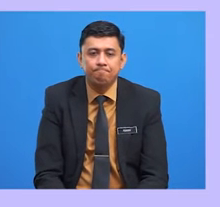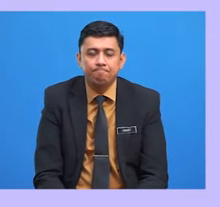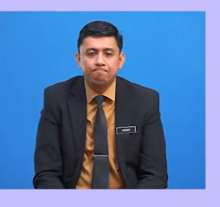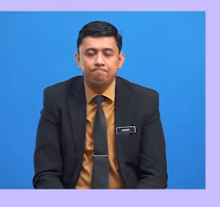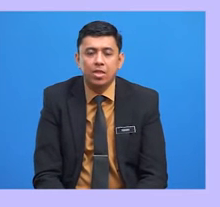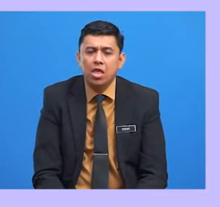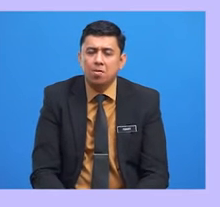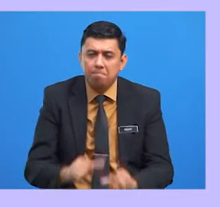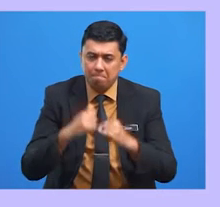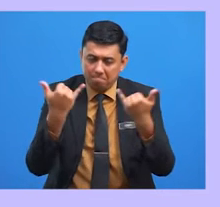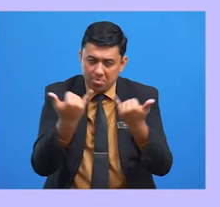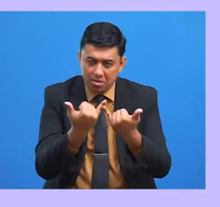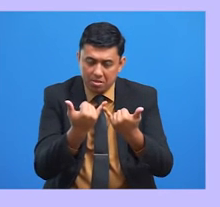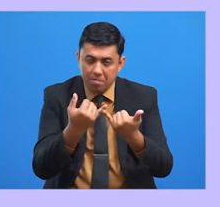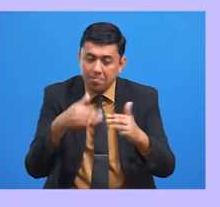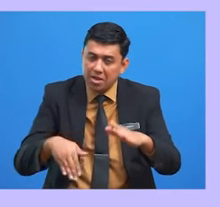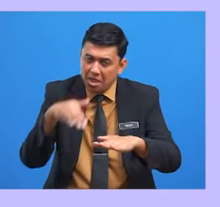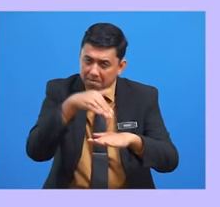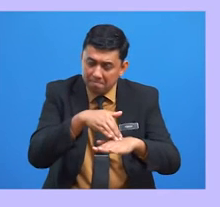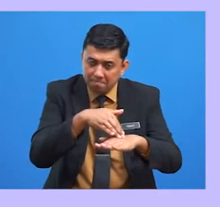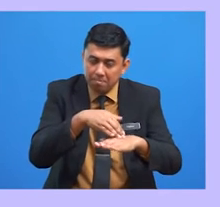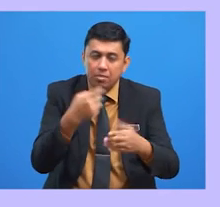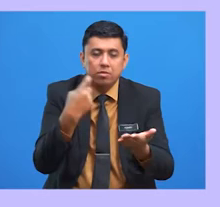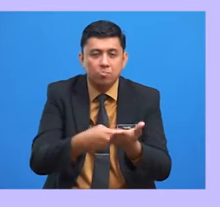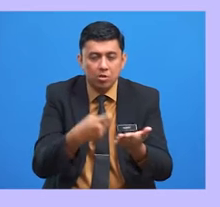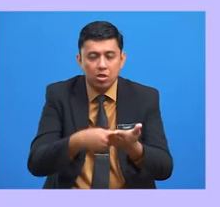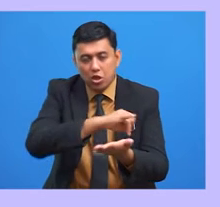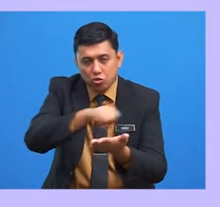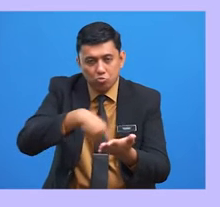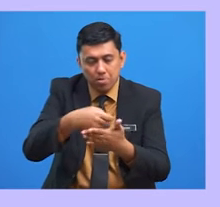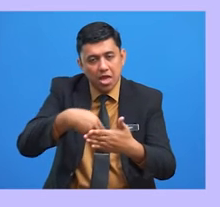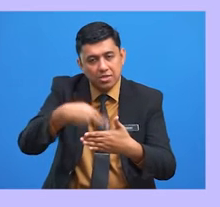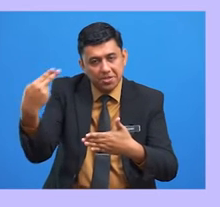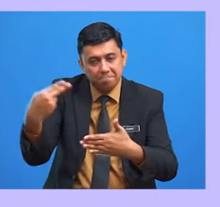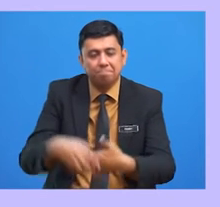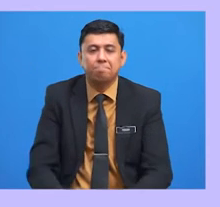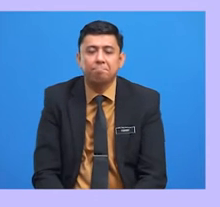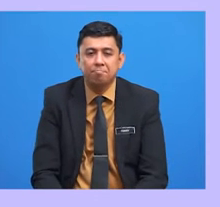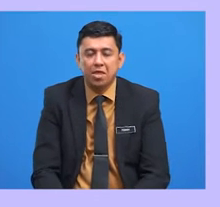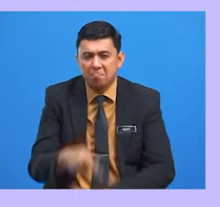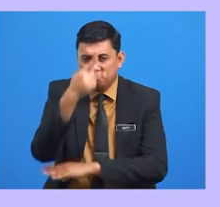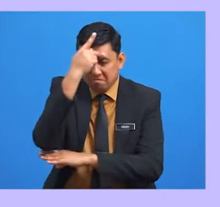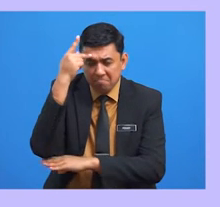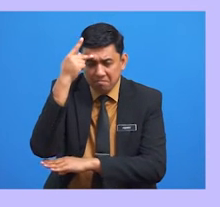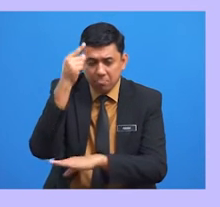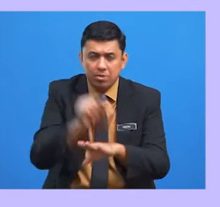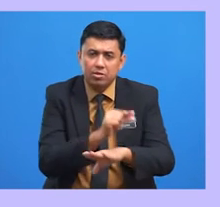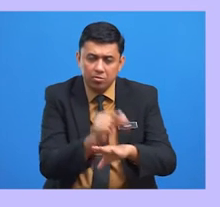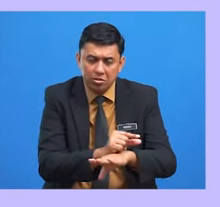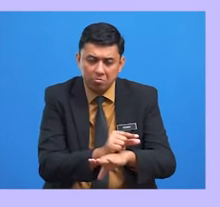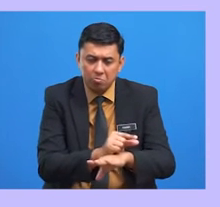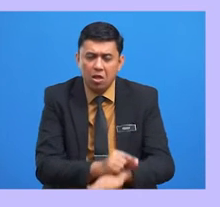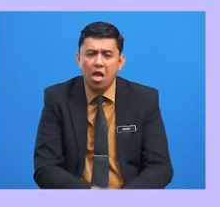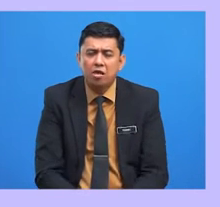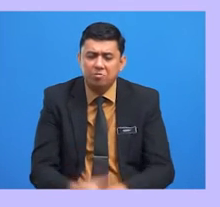Kesimpulannya di sini, firma perlu menaikkan harga untuk meningkatkan jumlah hasil. Ini kerana pengguna